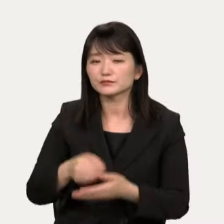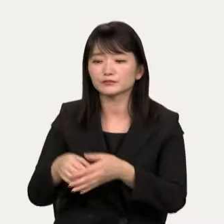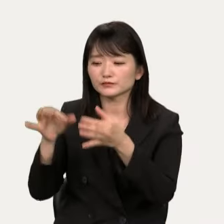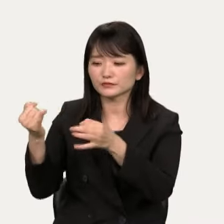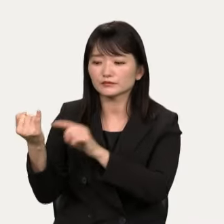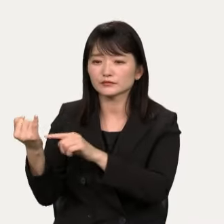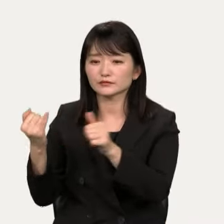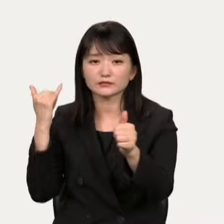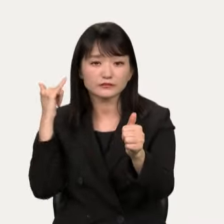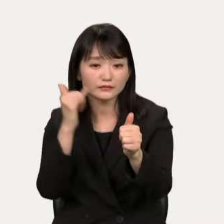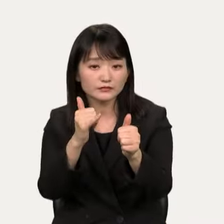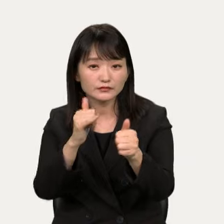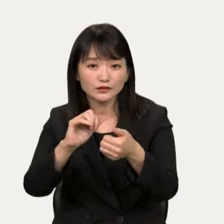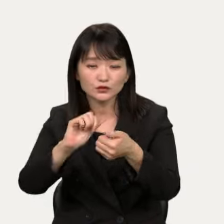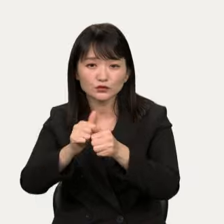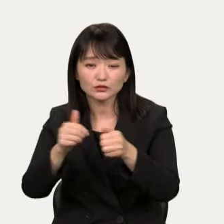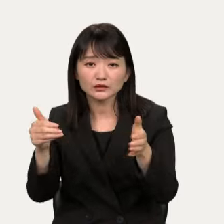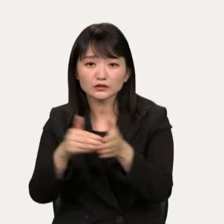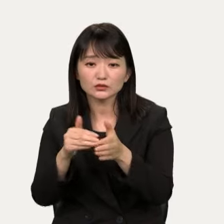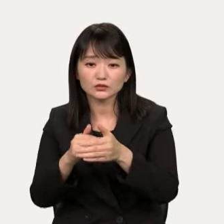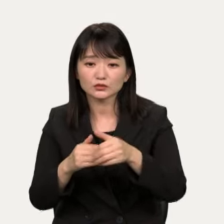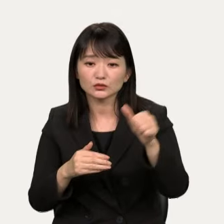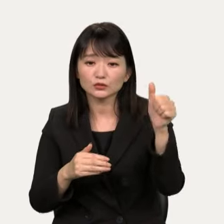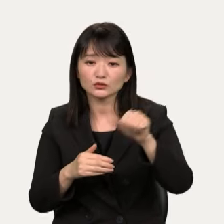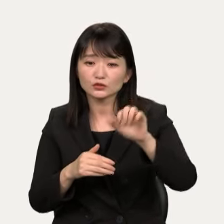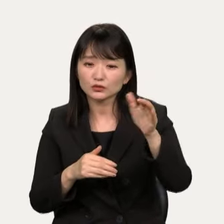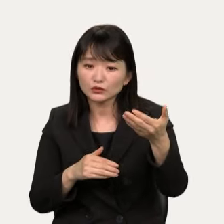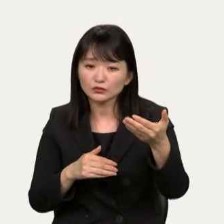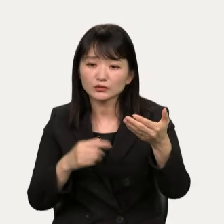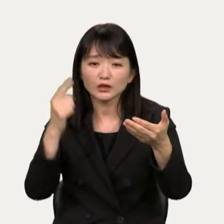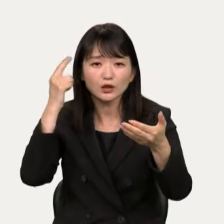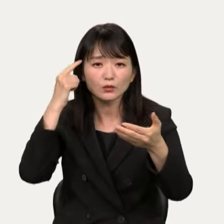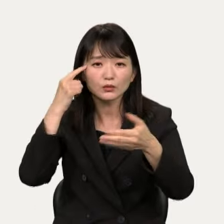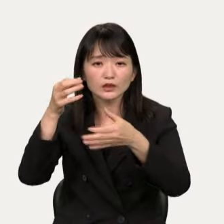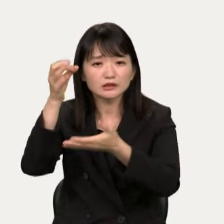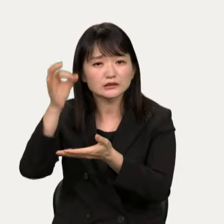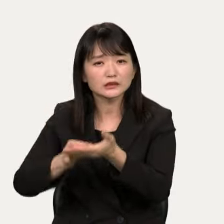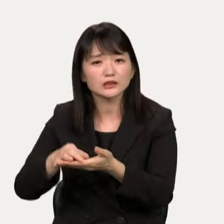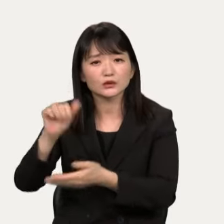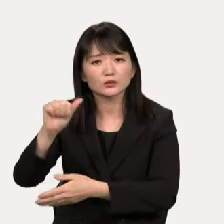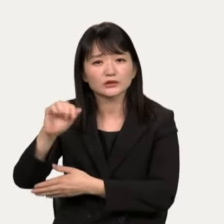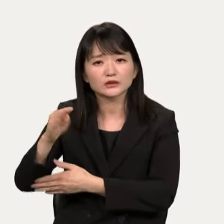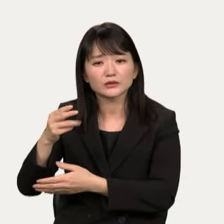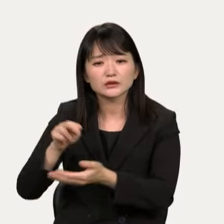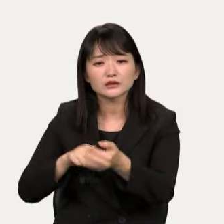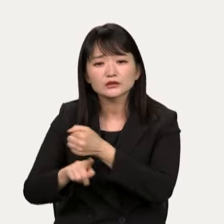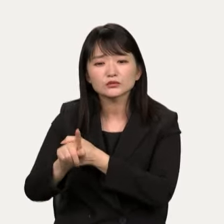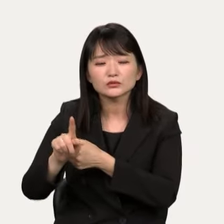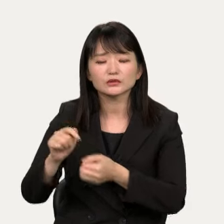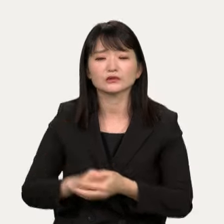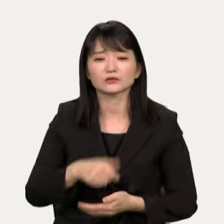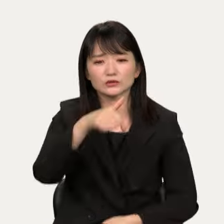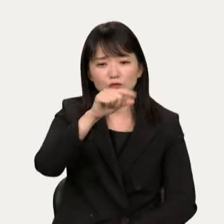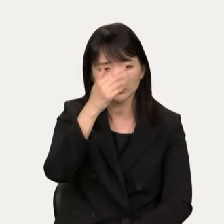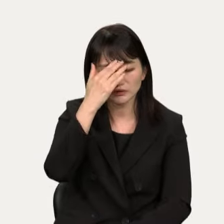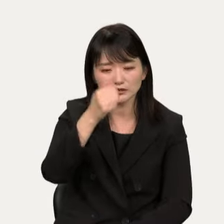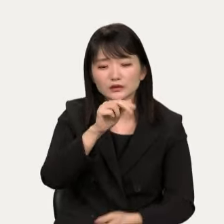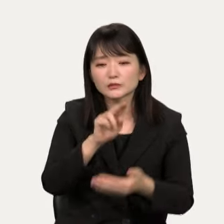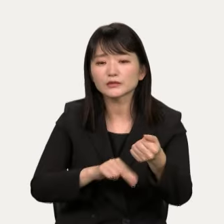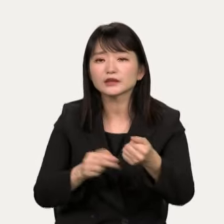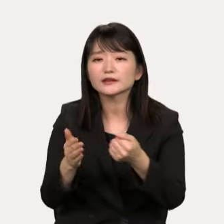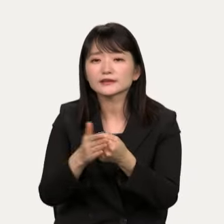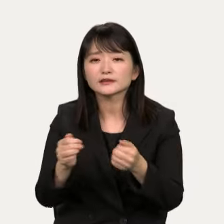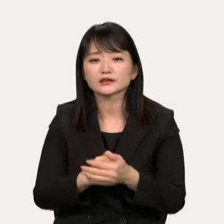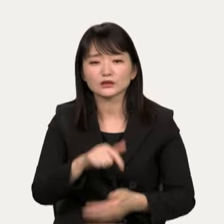전화해 종가가 5900원인데 왜 5,400원에 팔았느냐 항의했다 권호수 전 회장에 팔려고 했으니 권전